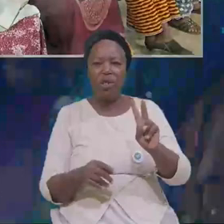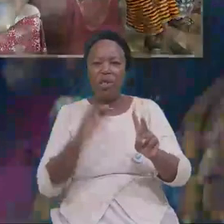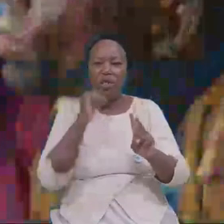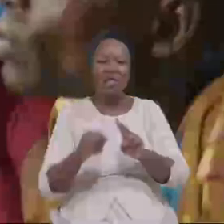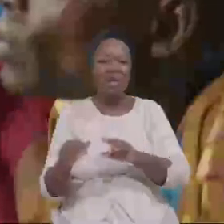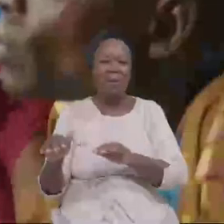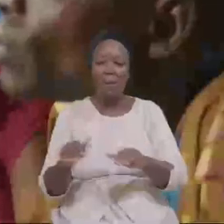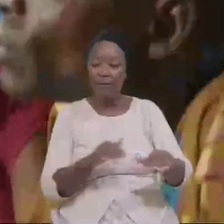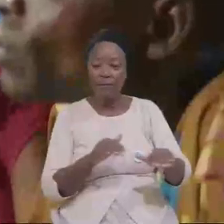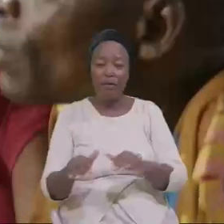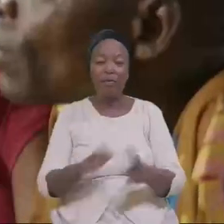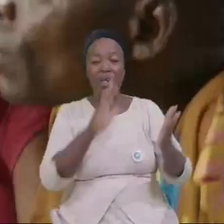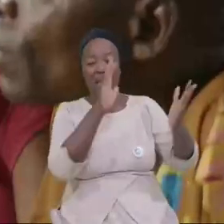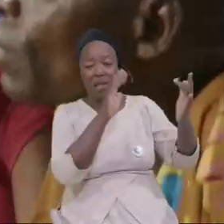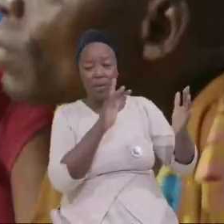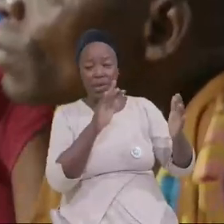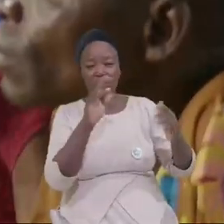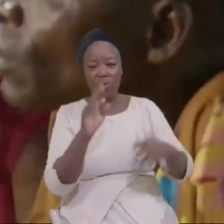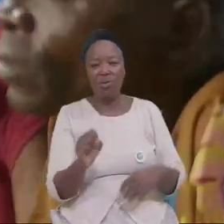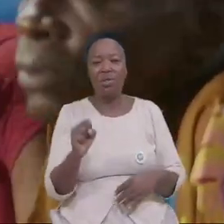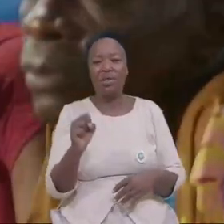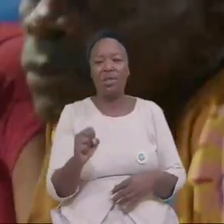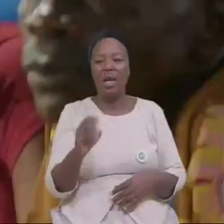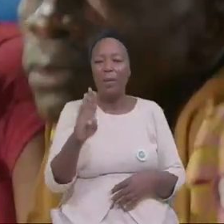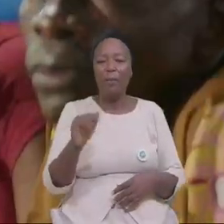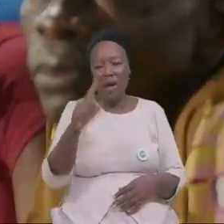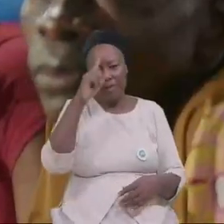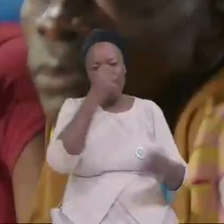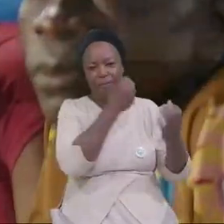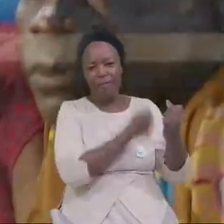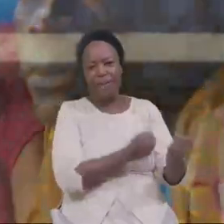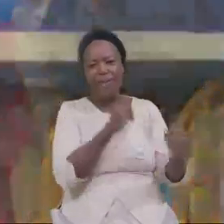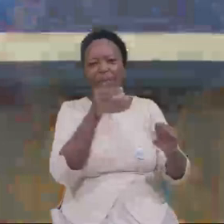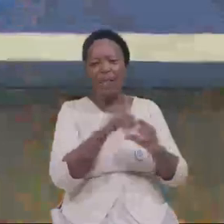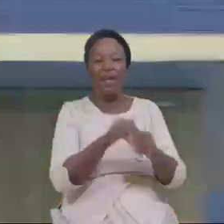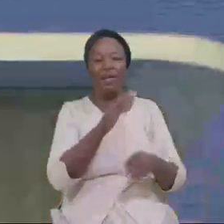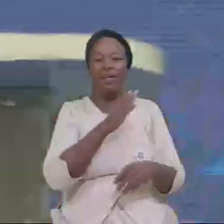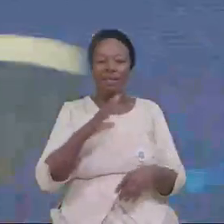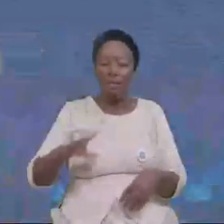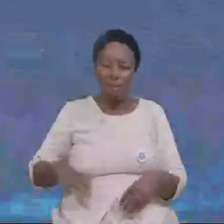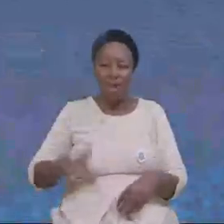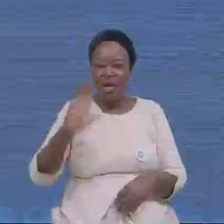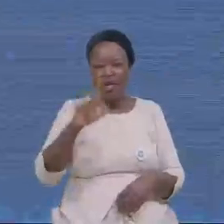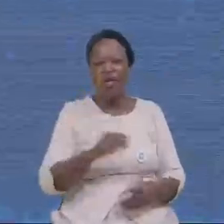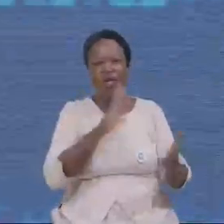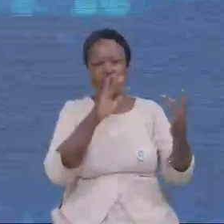Les attentes comblées par la foi en Christ. Tes attentes seront comblées.